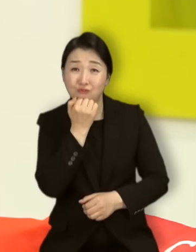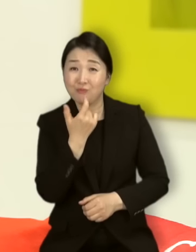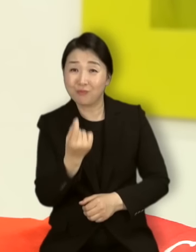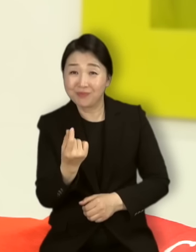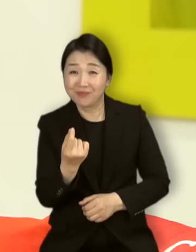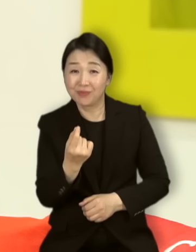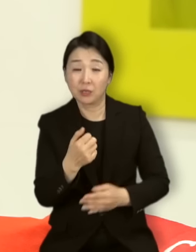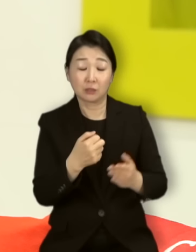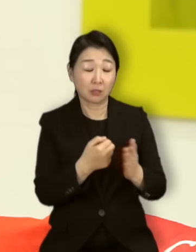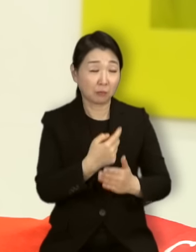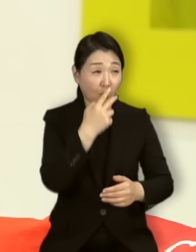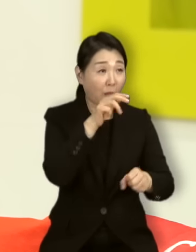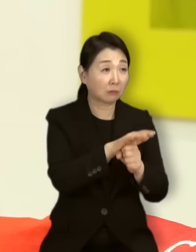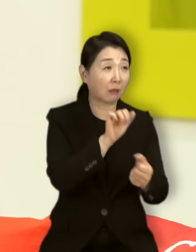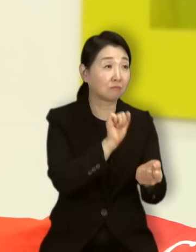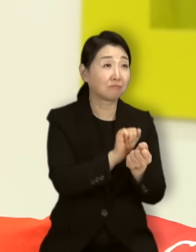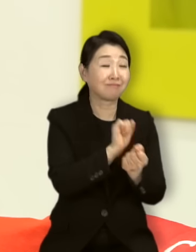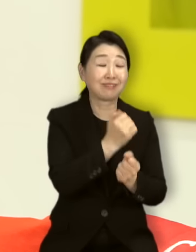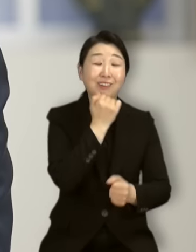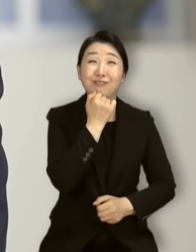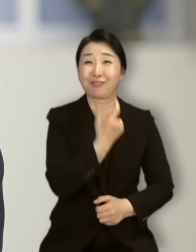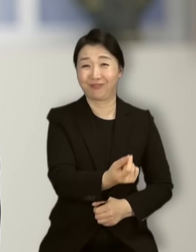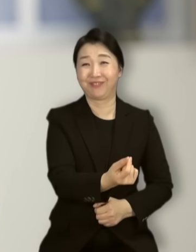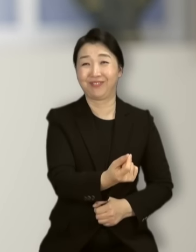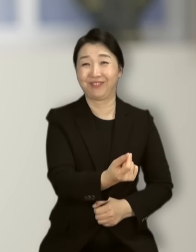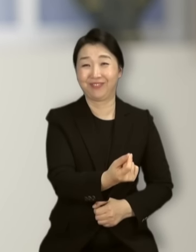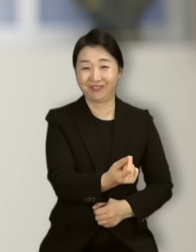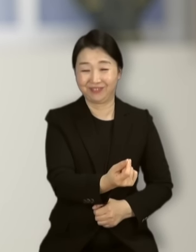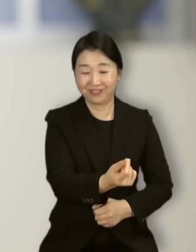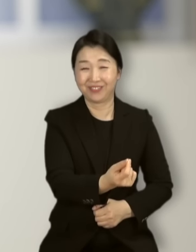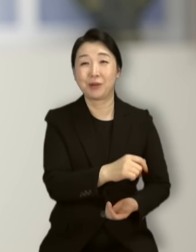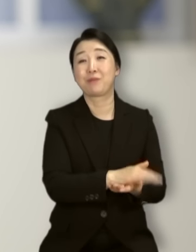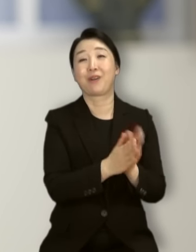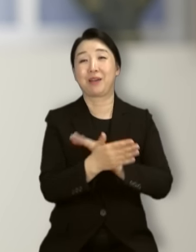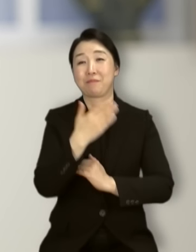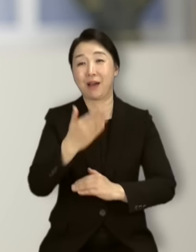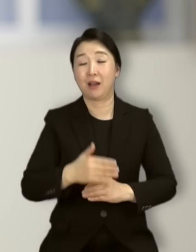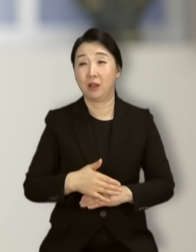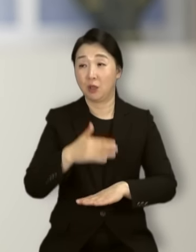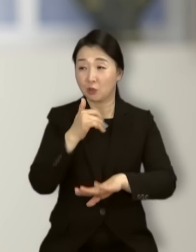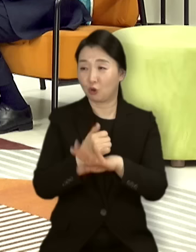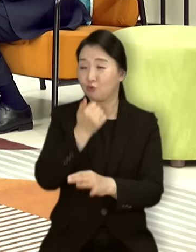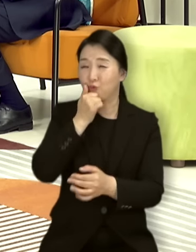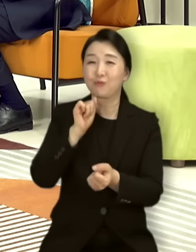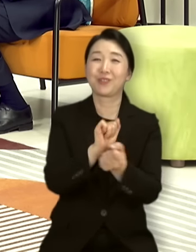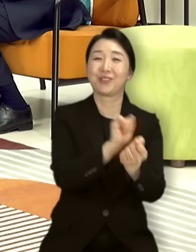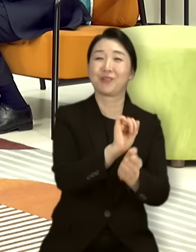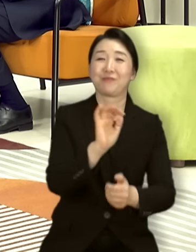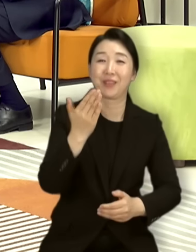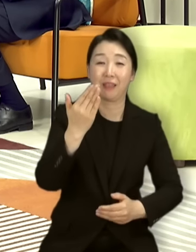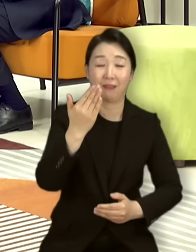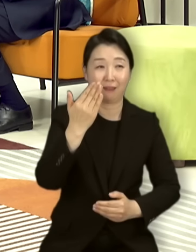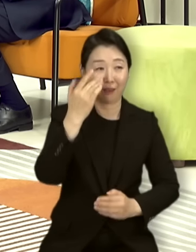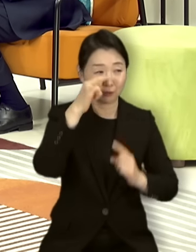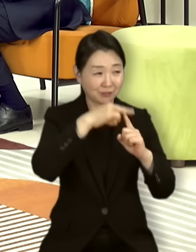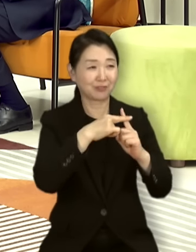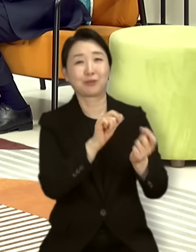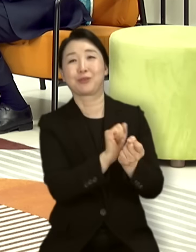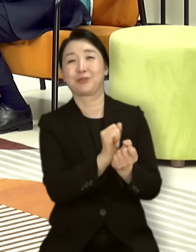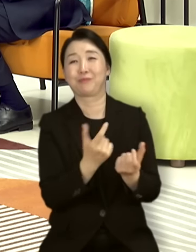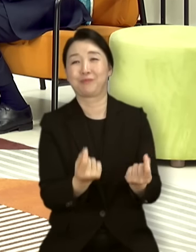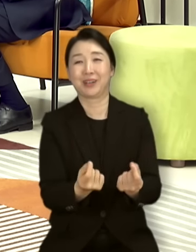같아요 굉장히 긍정적인 설교 이신 거 같아요음 저는 너무나 생각이 많고 고민이 많은 스타일이었고